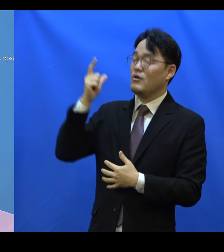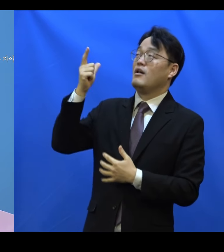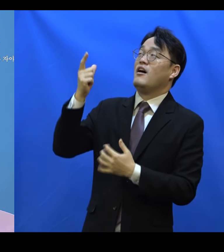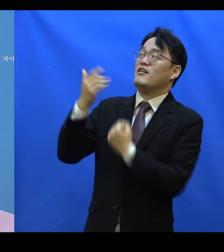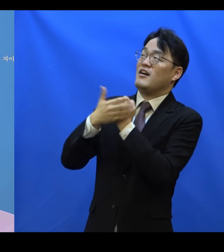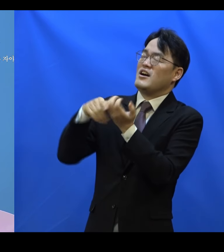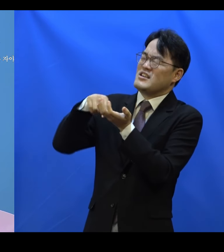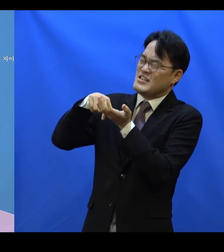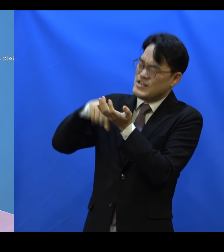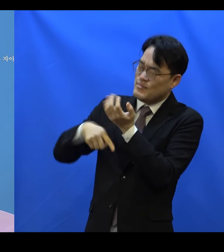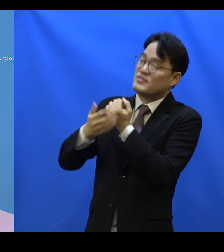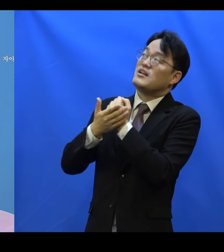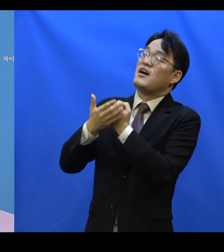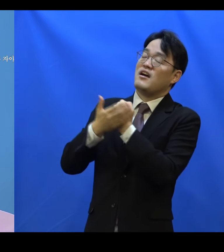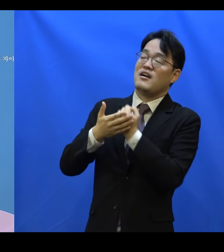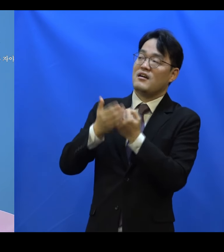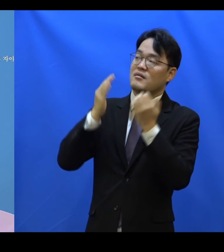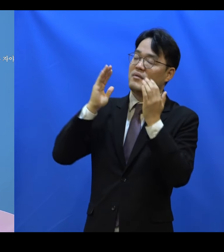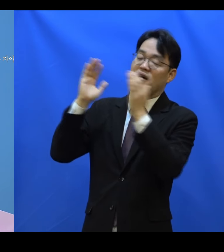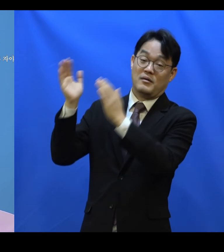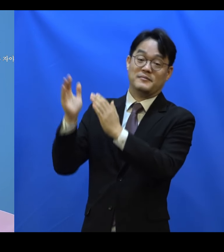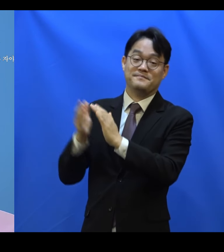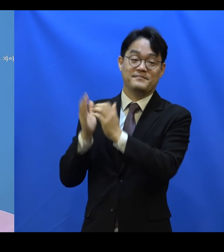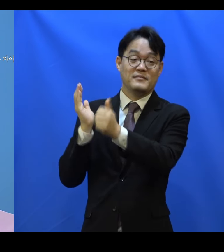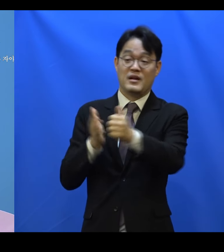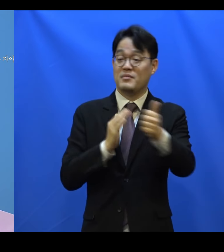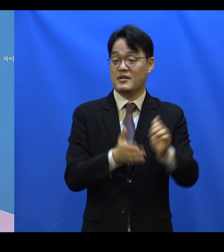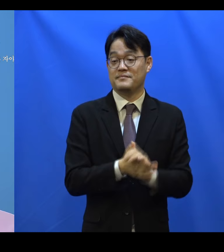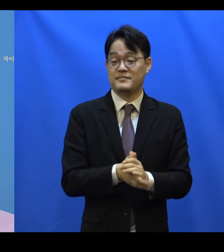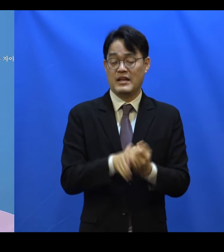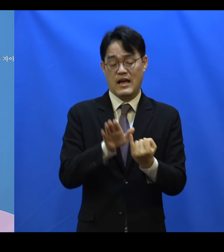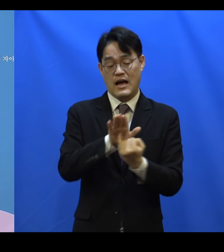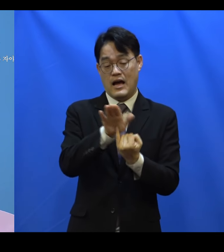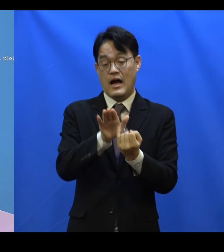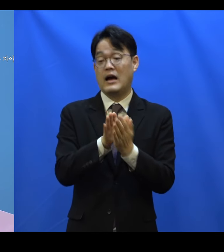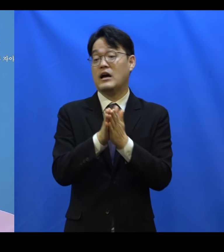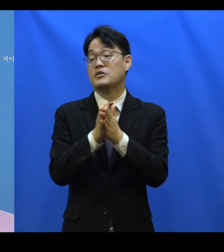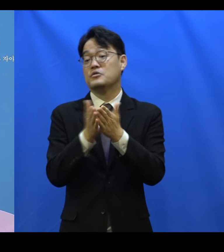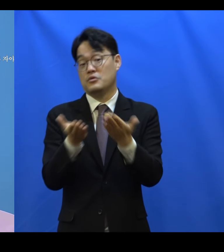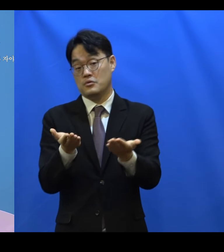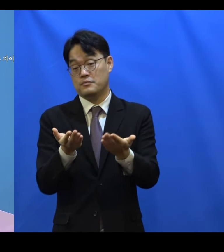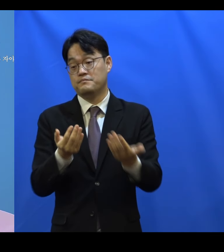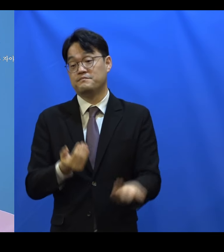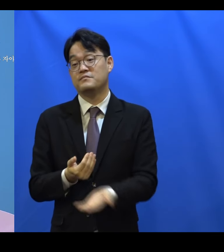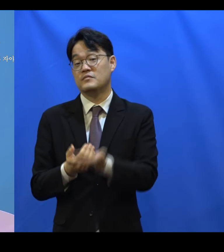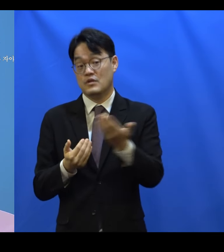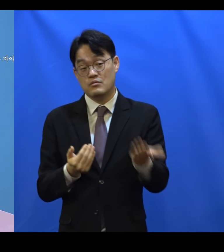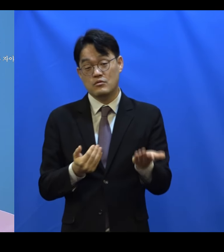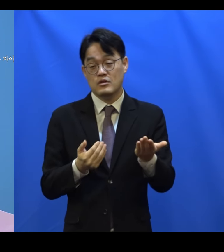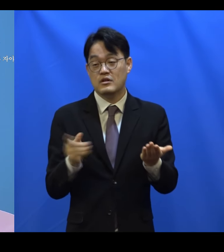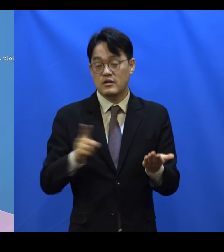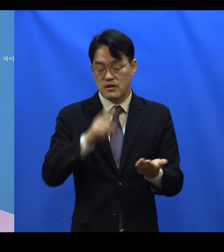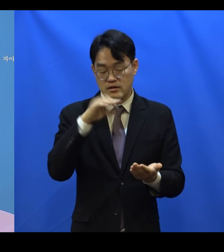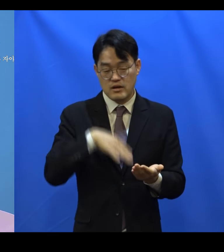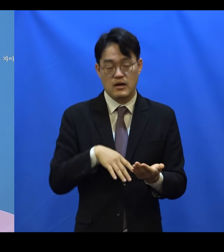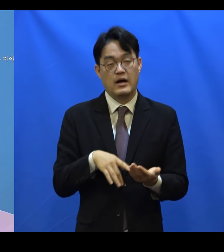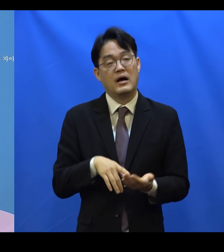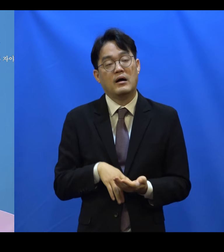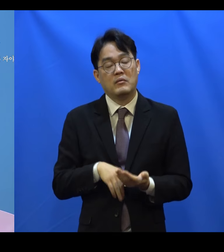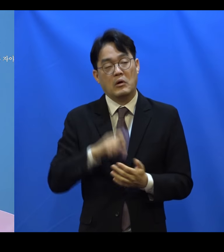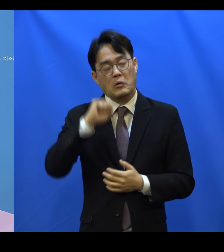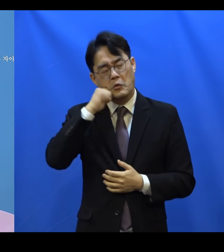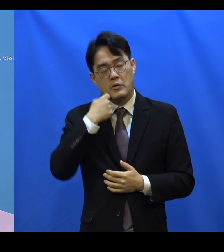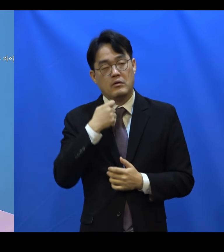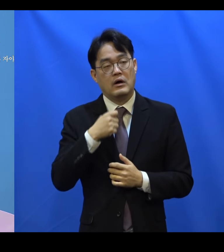하는데 갑자기 깊은 데로 못 들어가요. 또 이 스텝이 있기 때문에 이제 그런 것도 있고 여러분들이 이제 개인적으로 훈련을 좀 많이